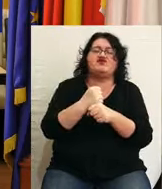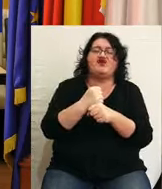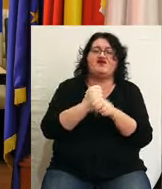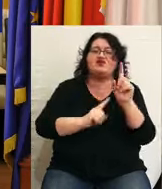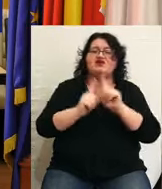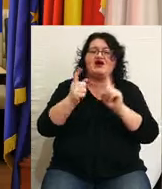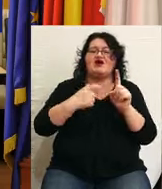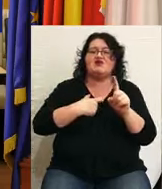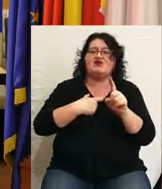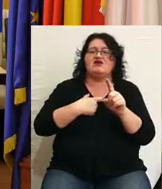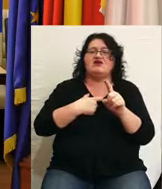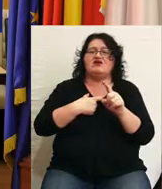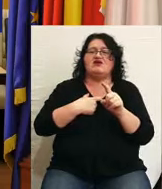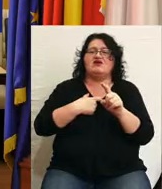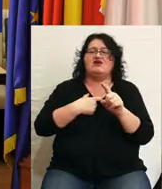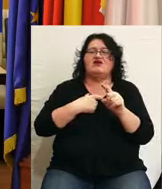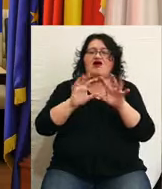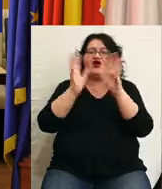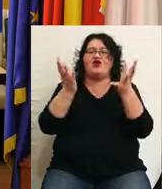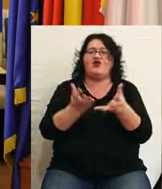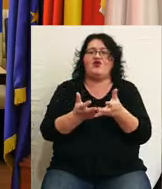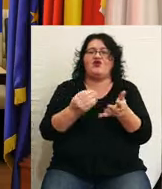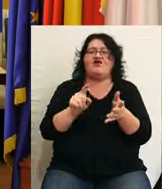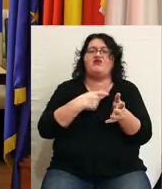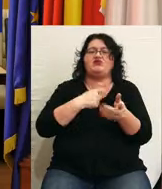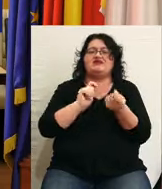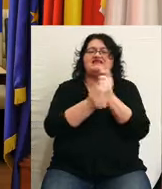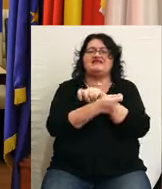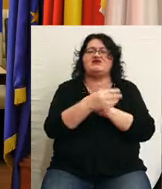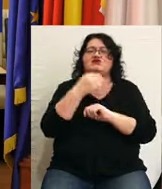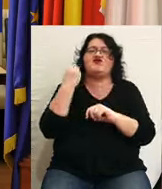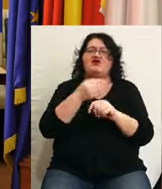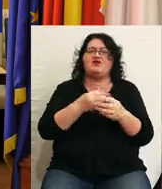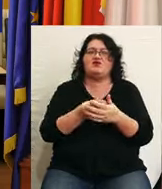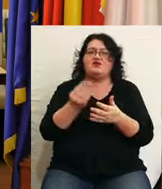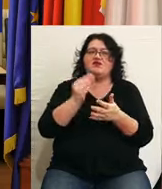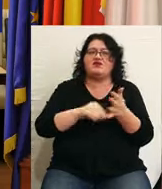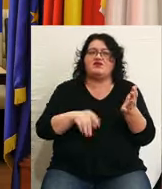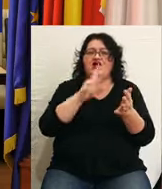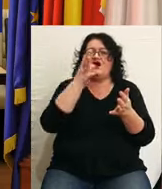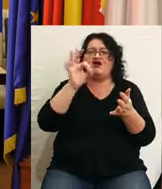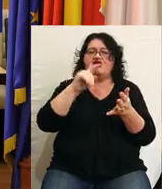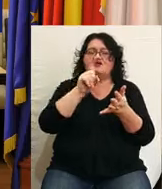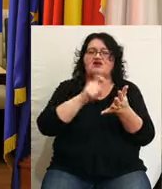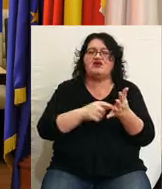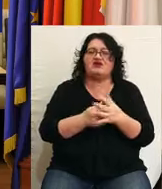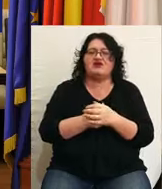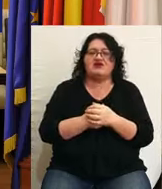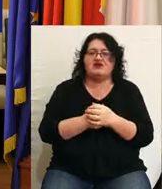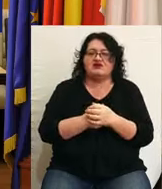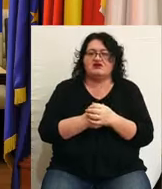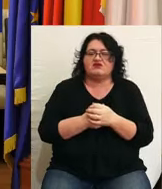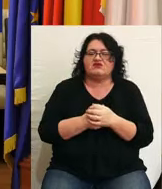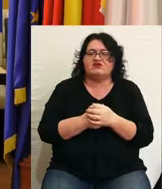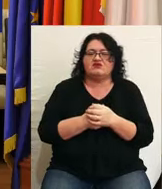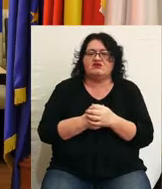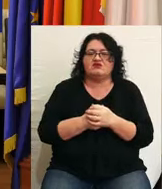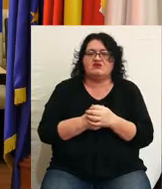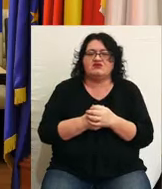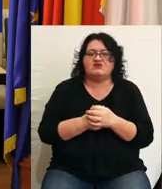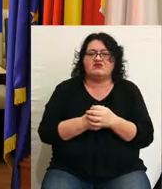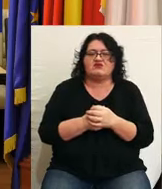dacă aș fi avut un glob de cristal în februarie. Haideți să mai luăm și alte întrebări, vă rog. Pot să pun și eu